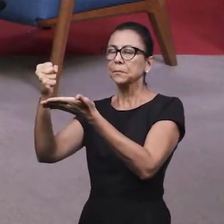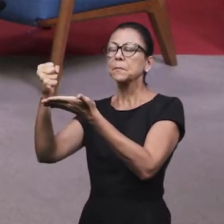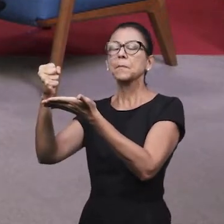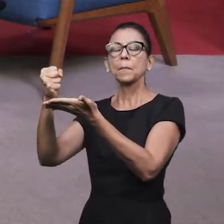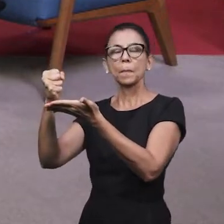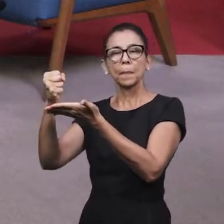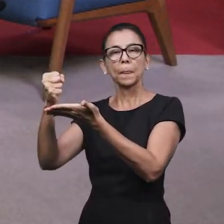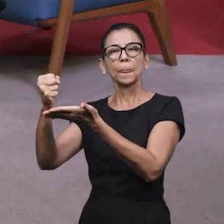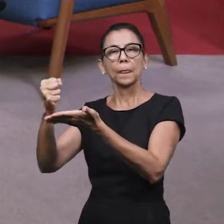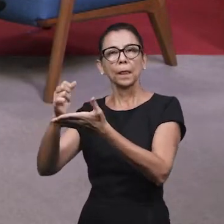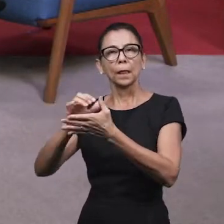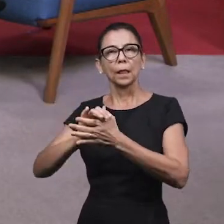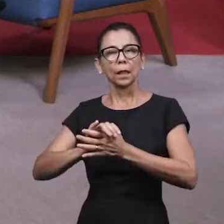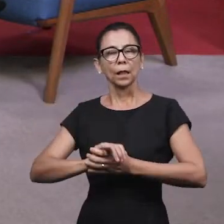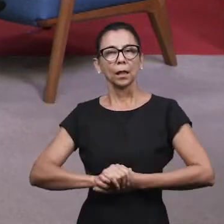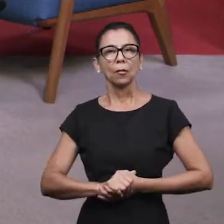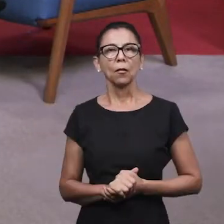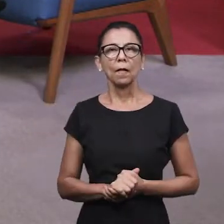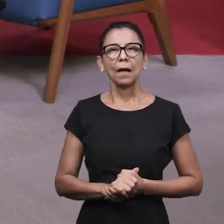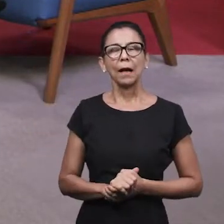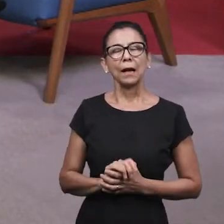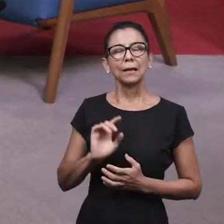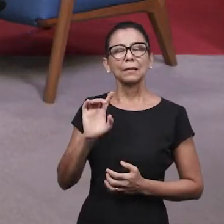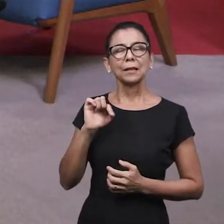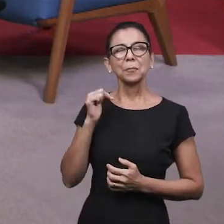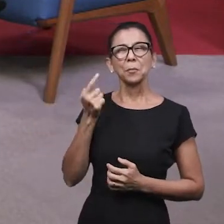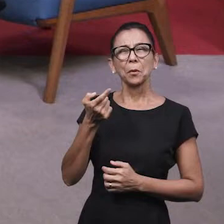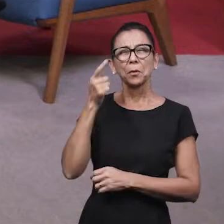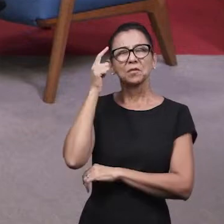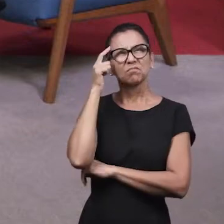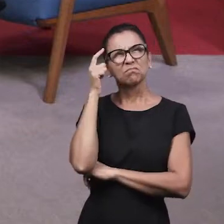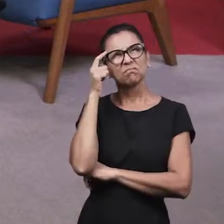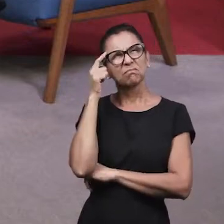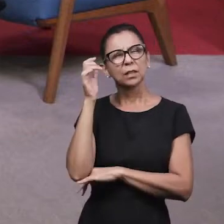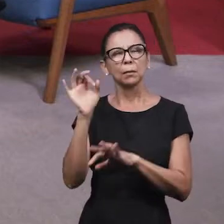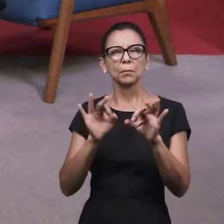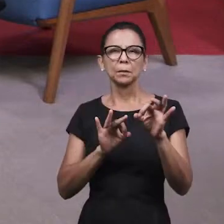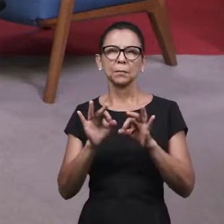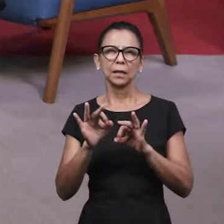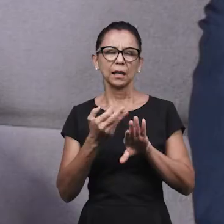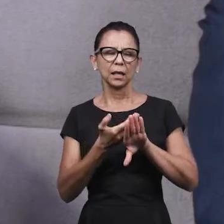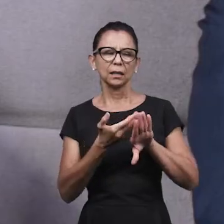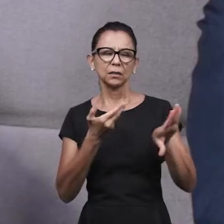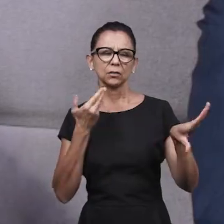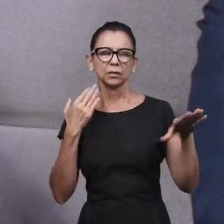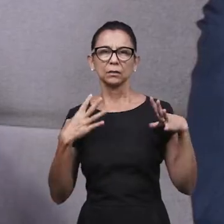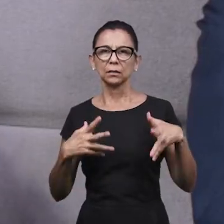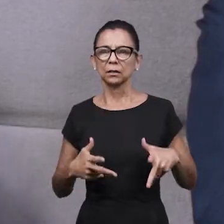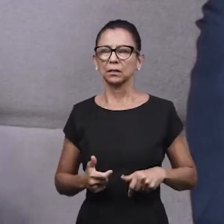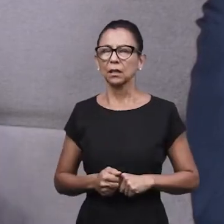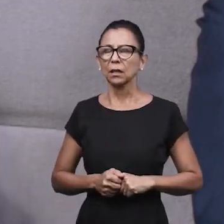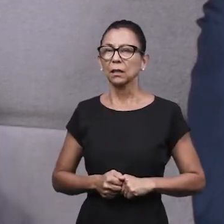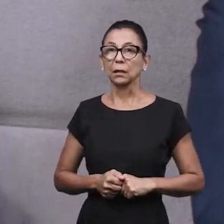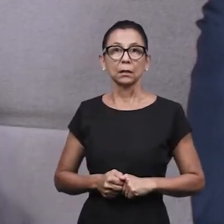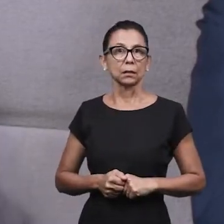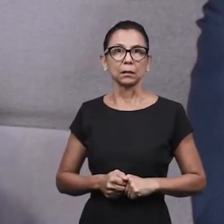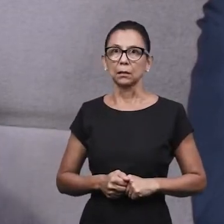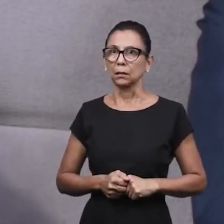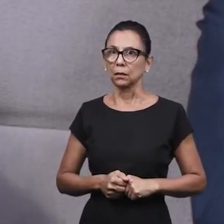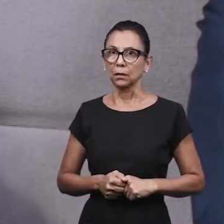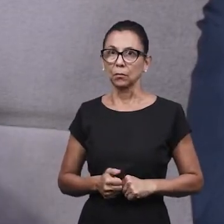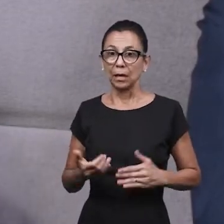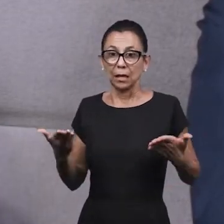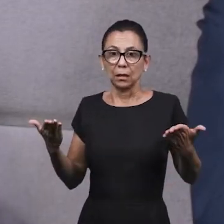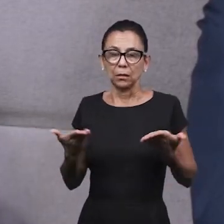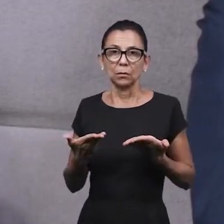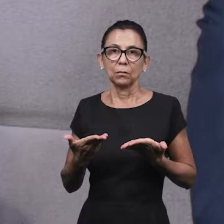fidèle, elle, elle, elle ne doit pas se préparer. Au contraire, elle doit être